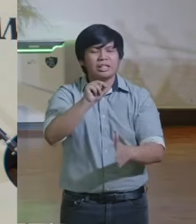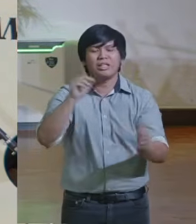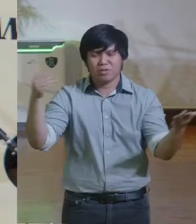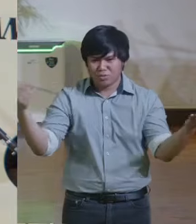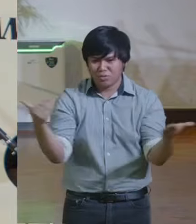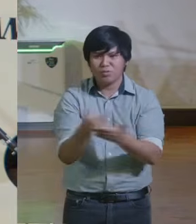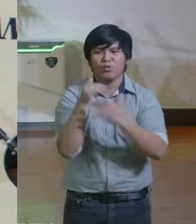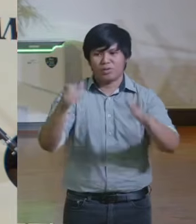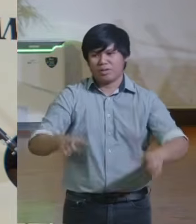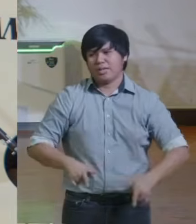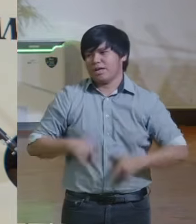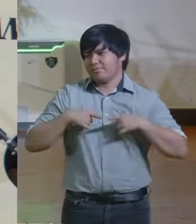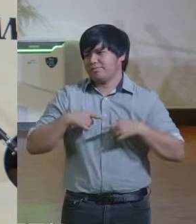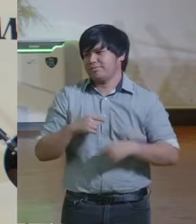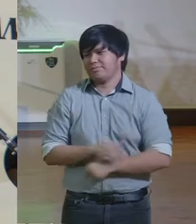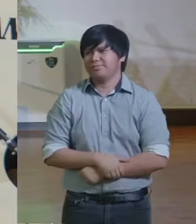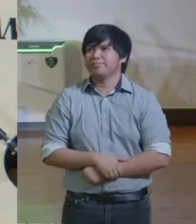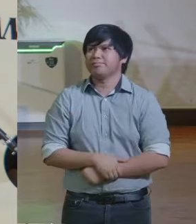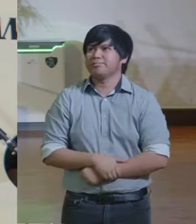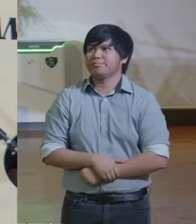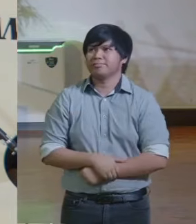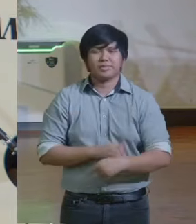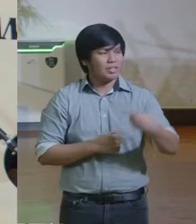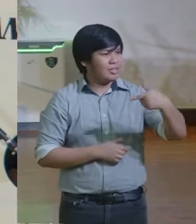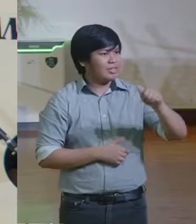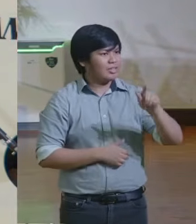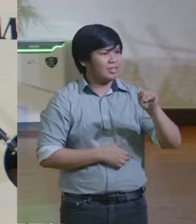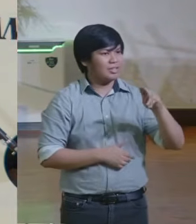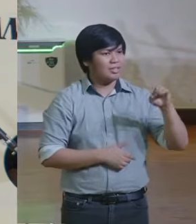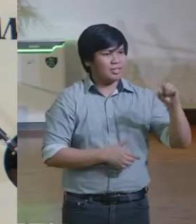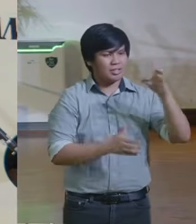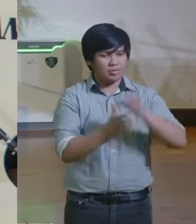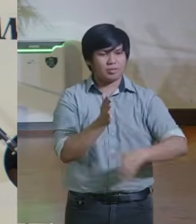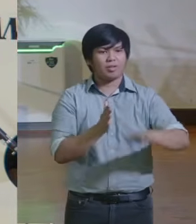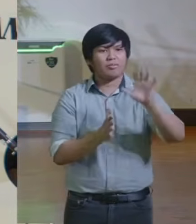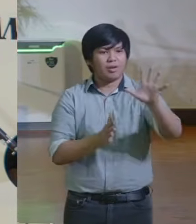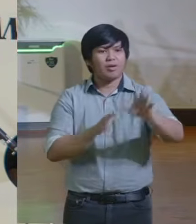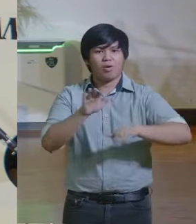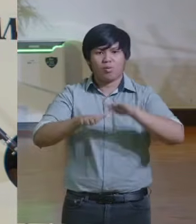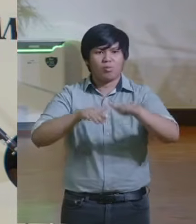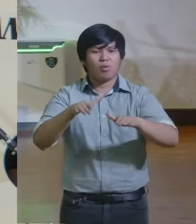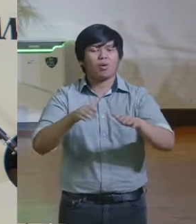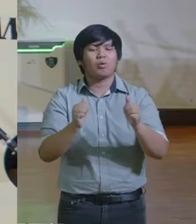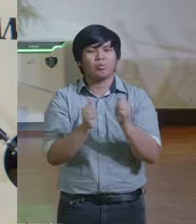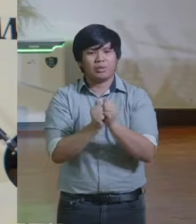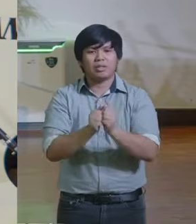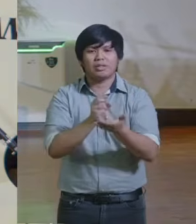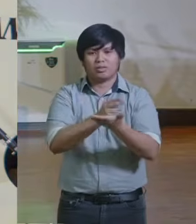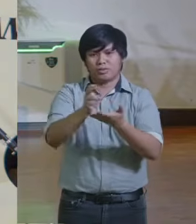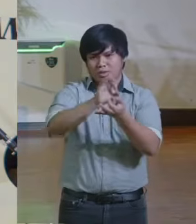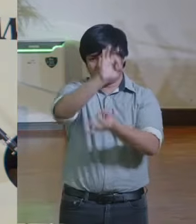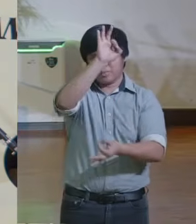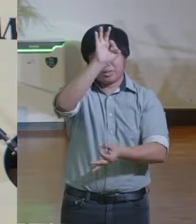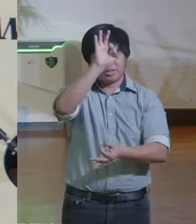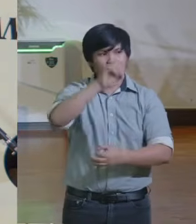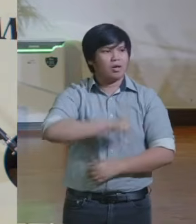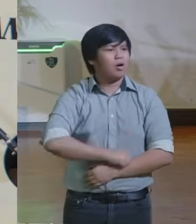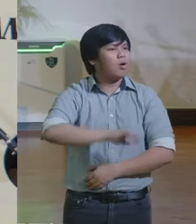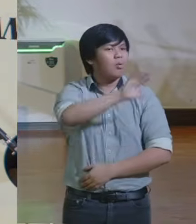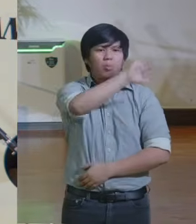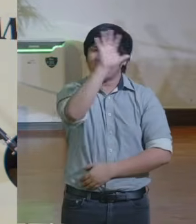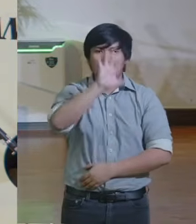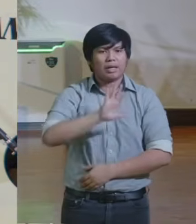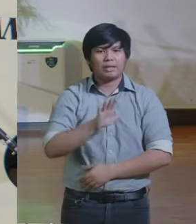kalikasan. Galatians 5:16, but I say, walk by the Spirit, and you will not gratify the desires